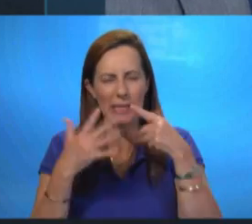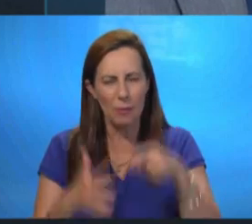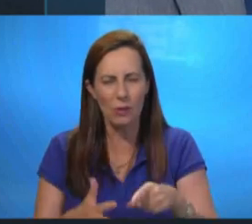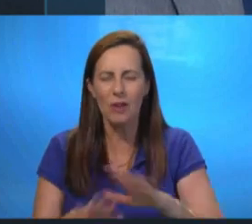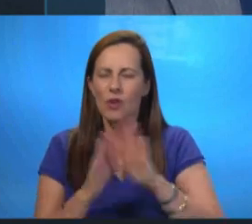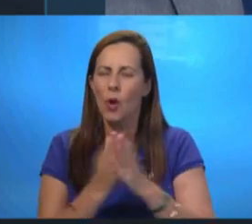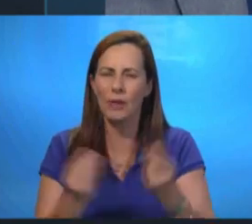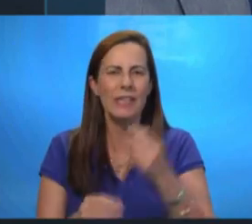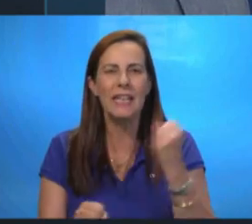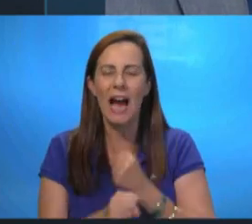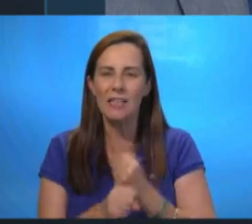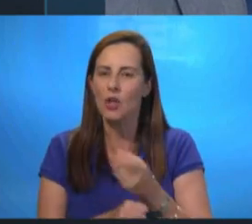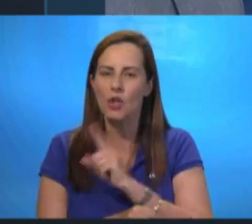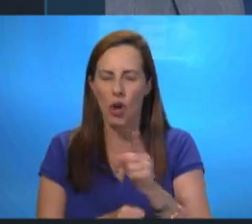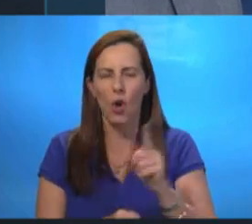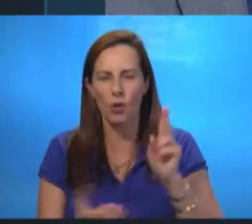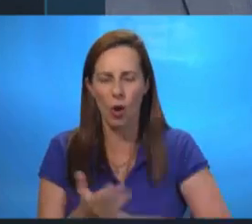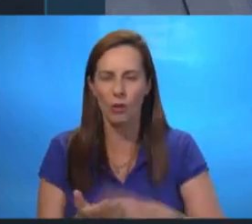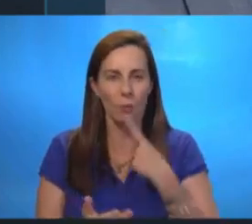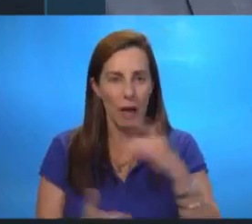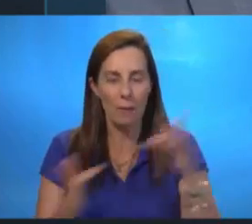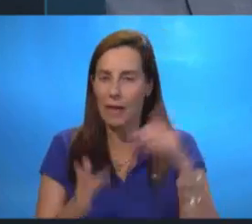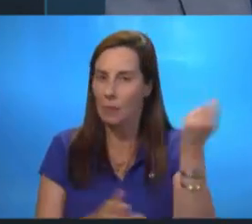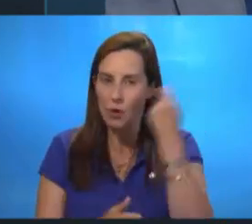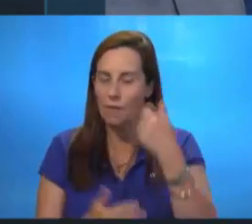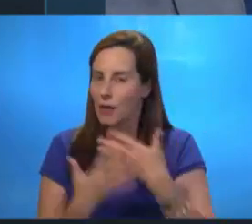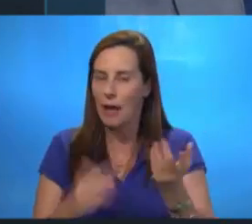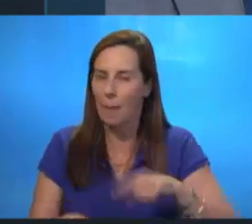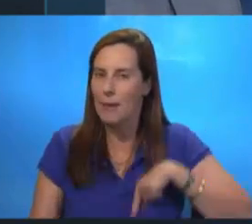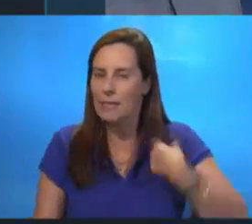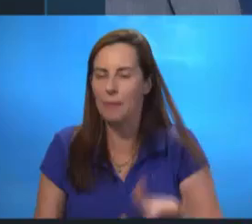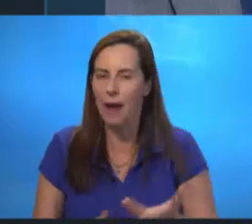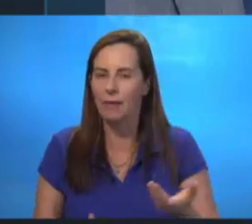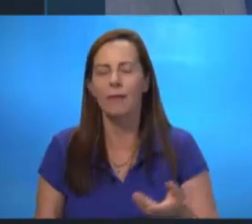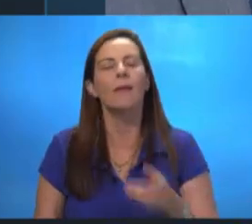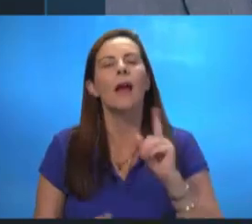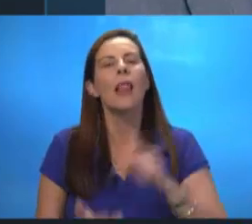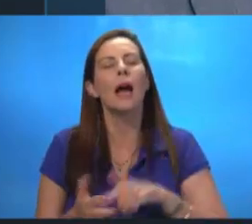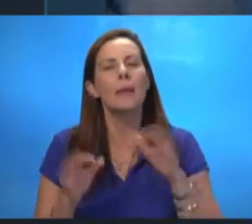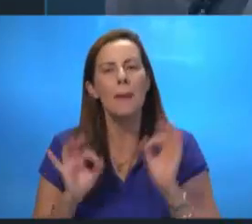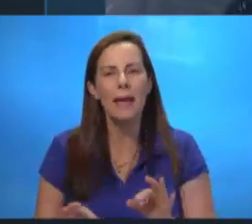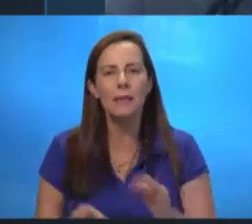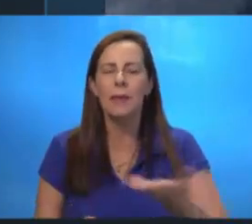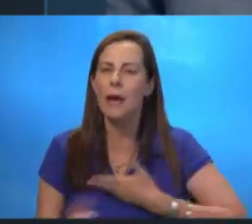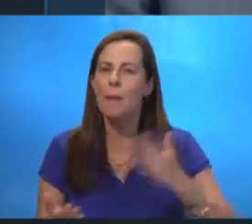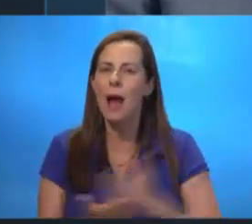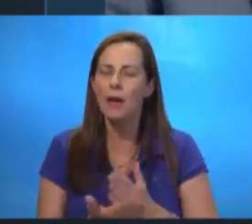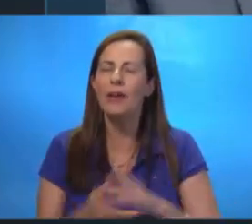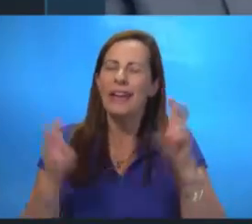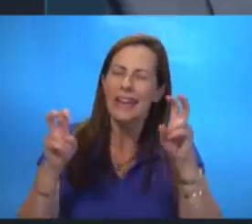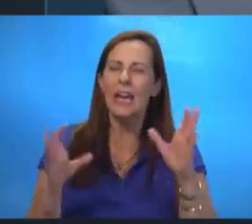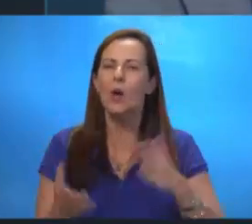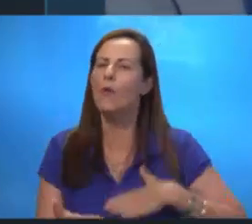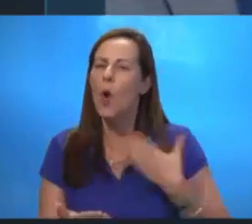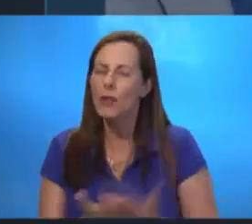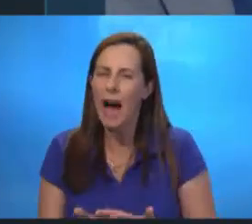הזה נעשה שלא בצורת תקינה. אני מזכיר, המשחק הוא בשבת ואין הרבה זמן להתבחבש עם זה. לכן בעצם התקבלה החלטה כאילו וולונטרית על ידי